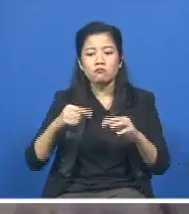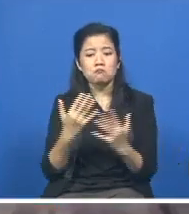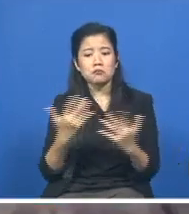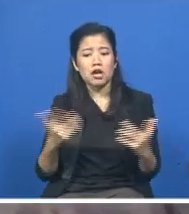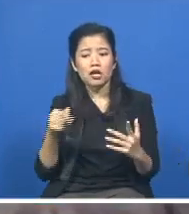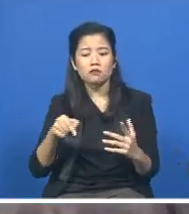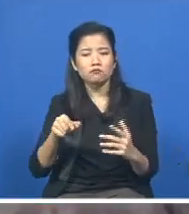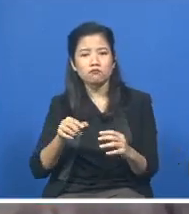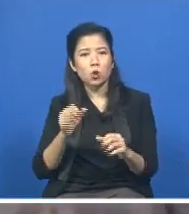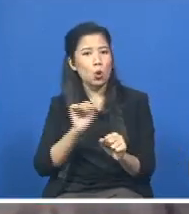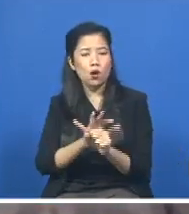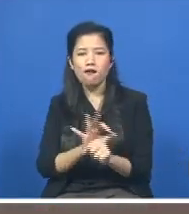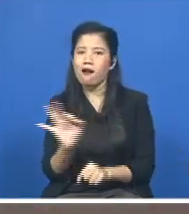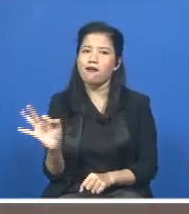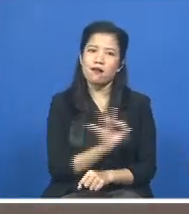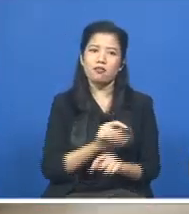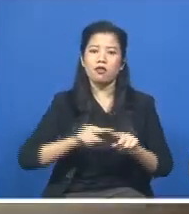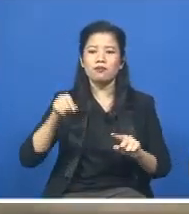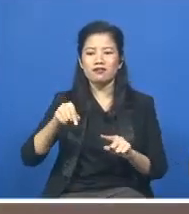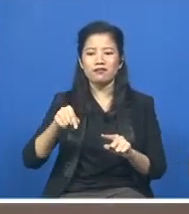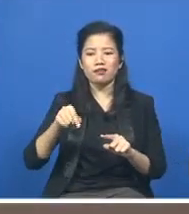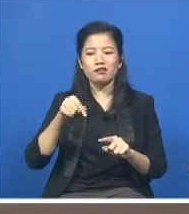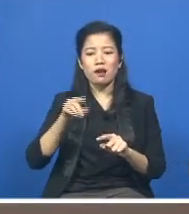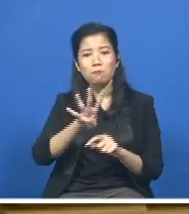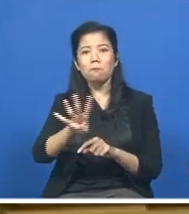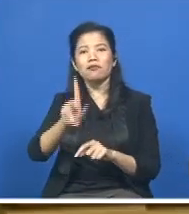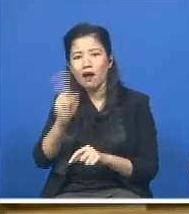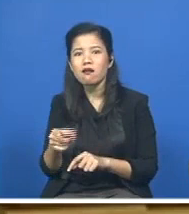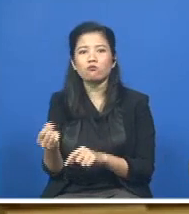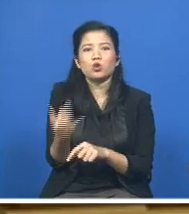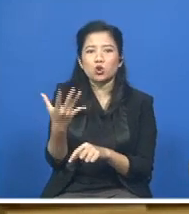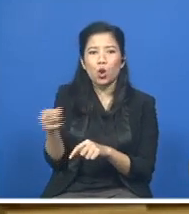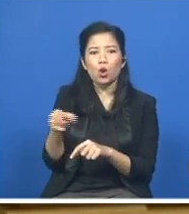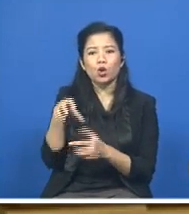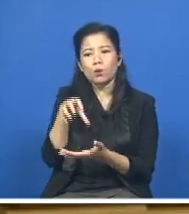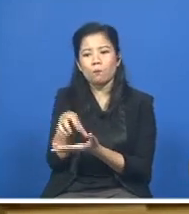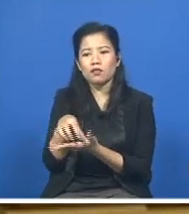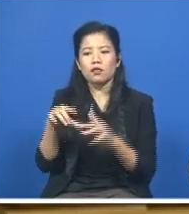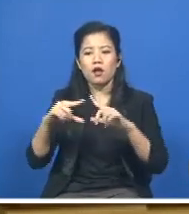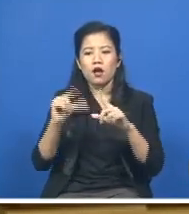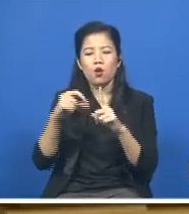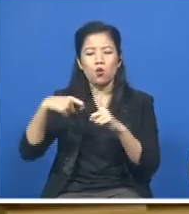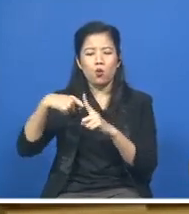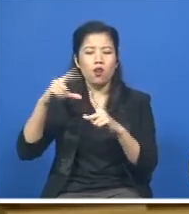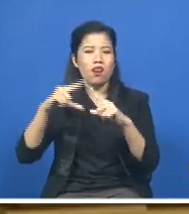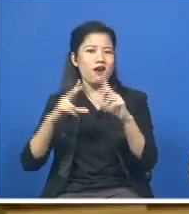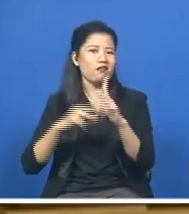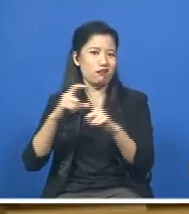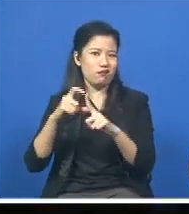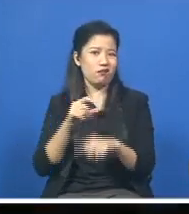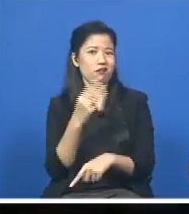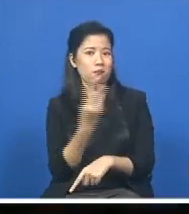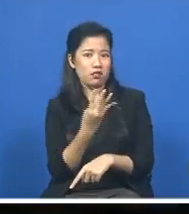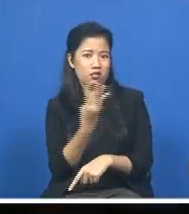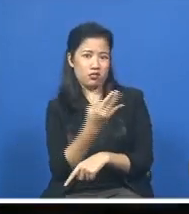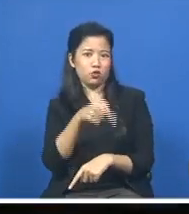100 hari. 4 kasus baru kembali ditemukan di wilayah Auckland. Keempat orang ini diketahui baru saja berlibur ke Rotorua.